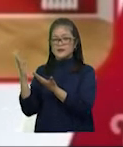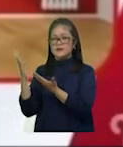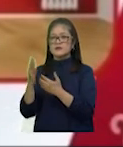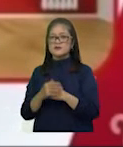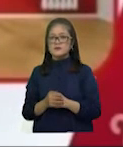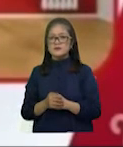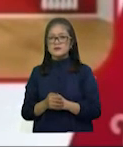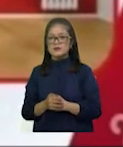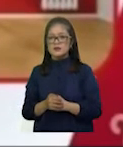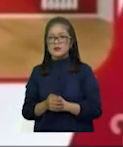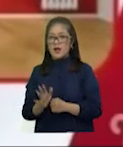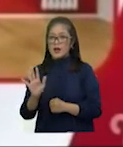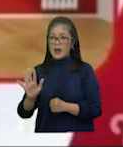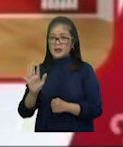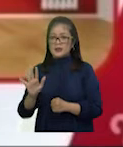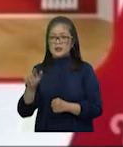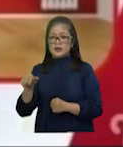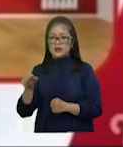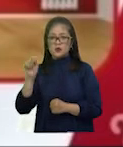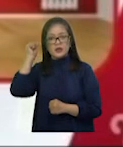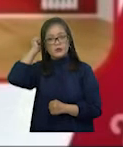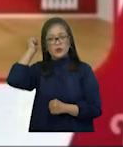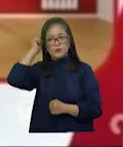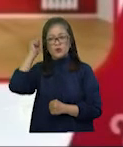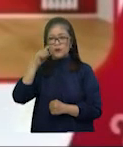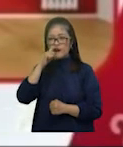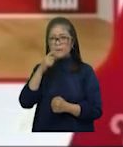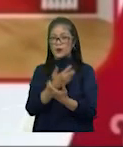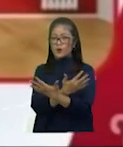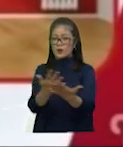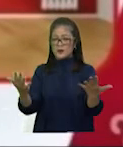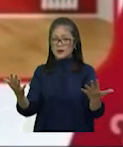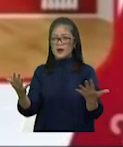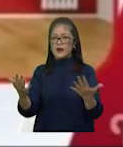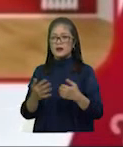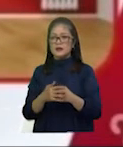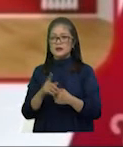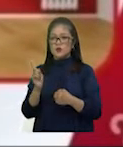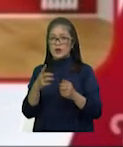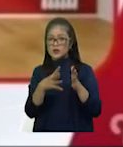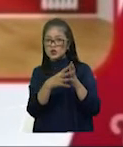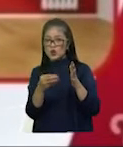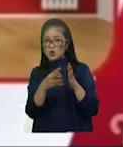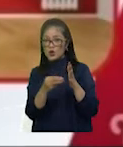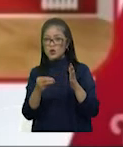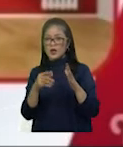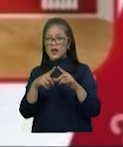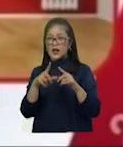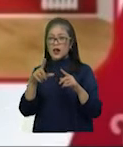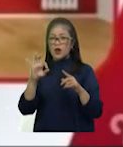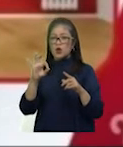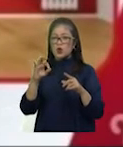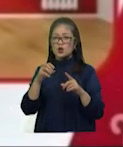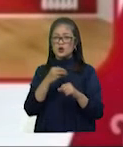Nah, nanti kalian lihat di halamannya Lifebuoy Halodoc. Bentar nih,